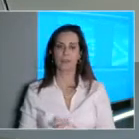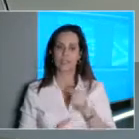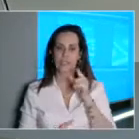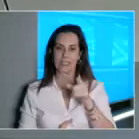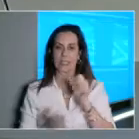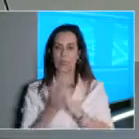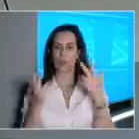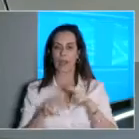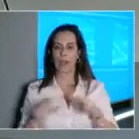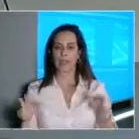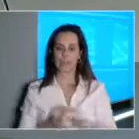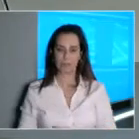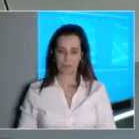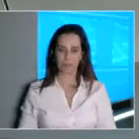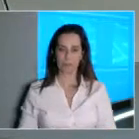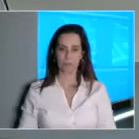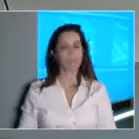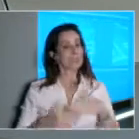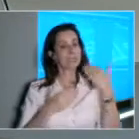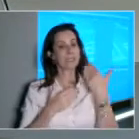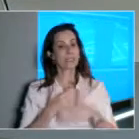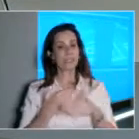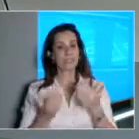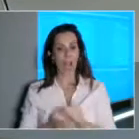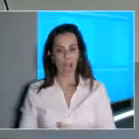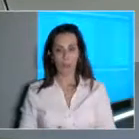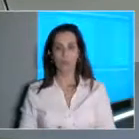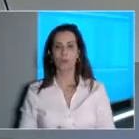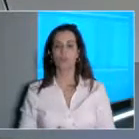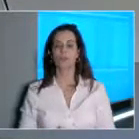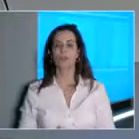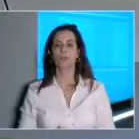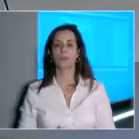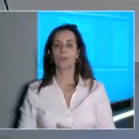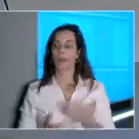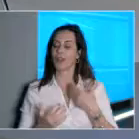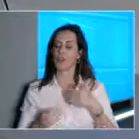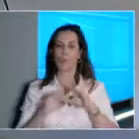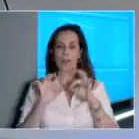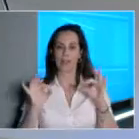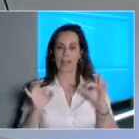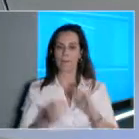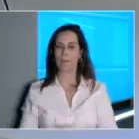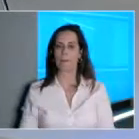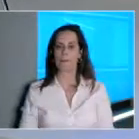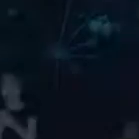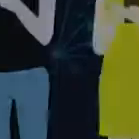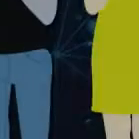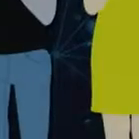הקריקטורה של עיתון הארץ. סיימנו את הסקירה של העיתונות היומית שלנו, אנחנו מתחילים.